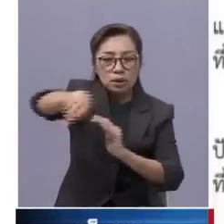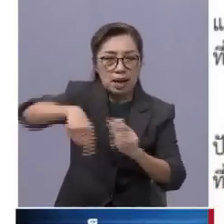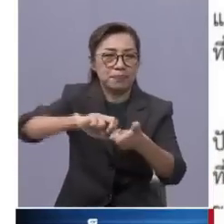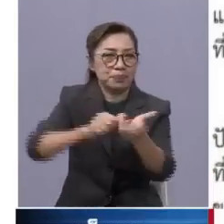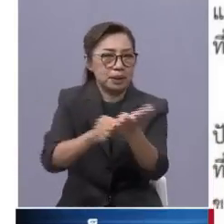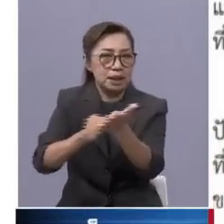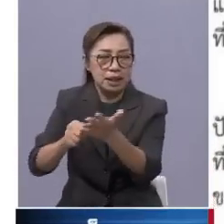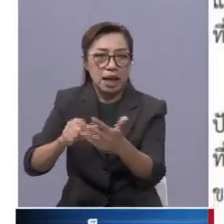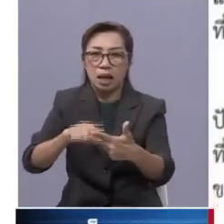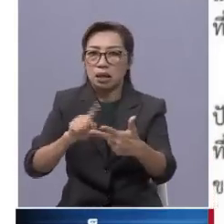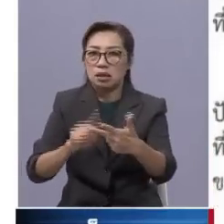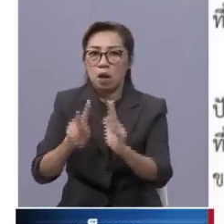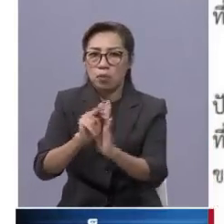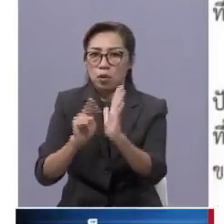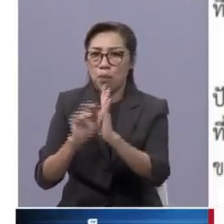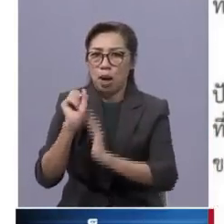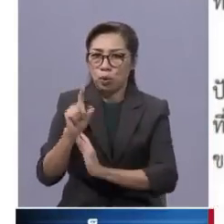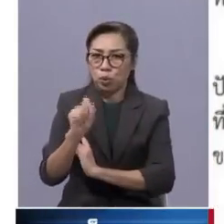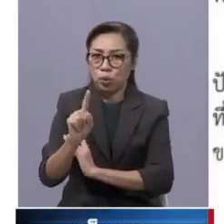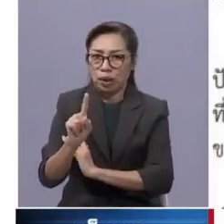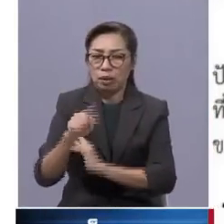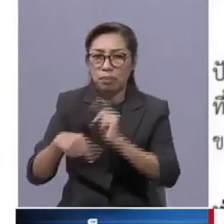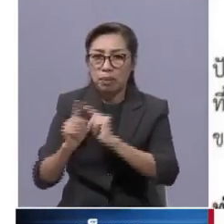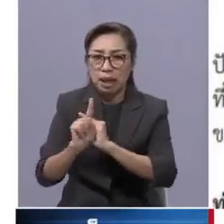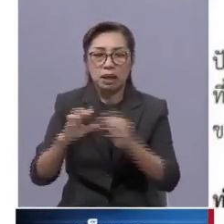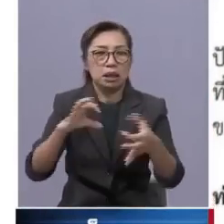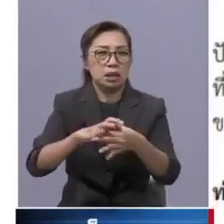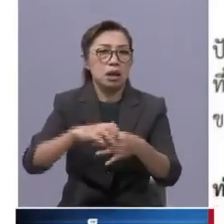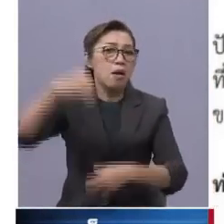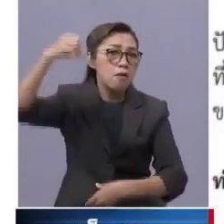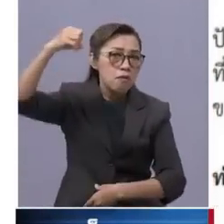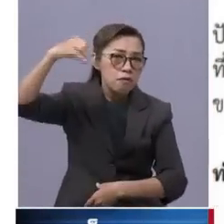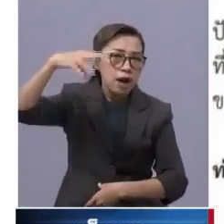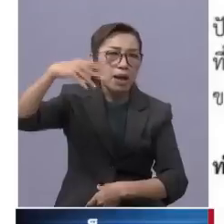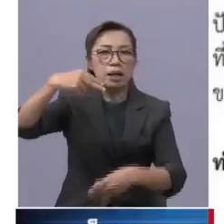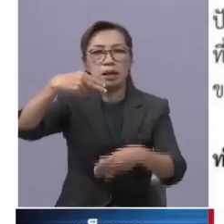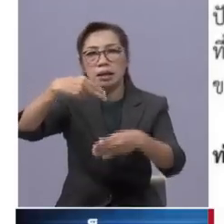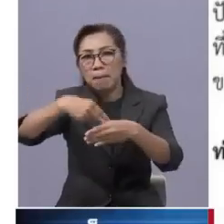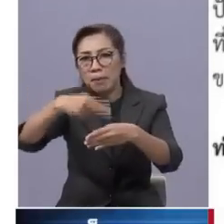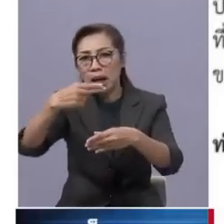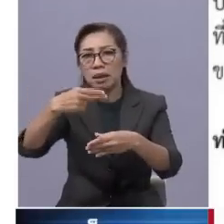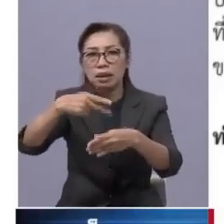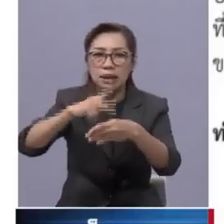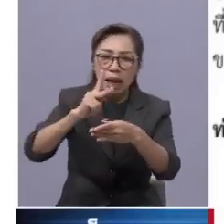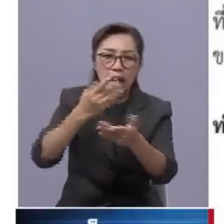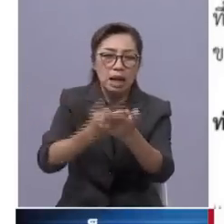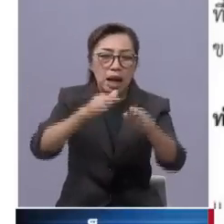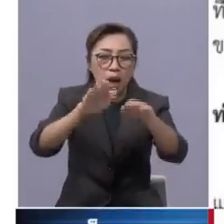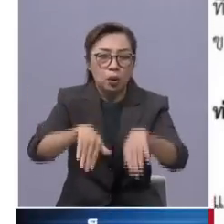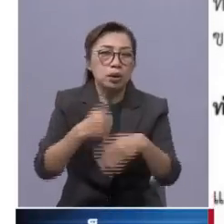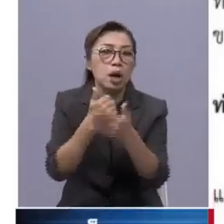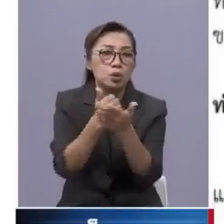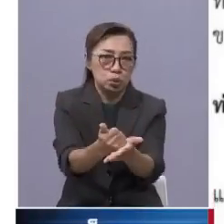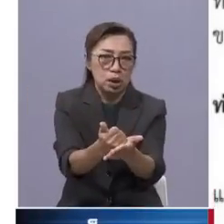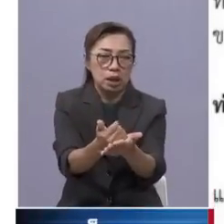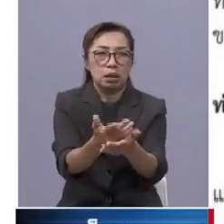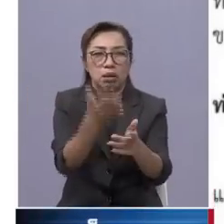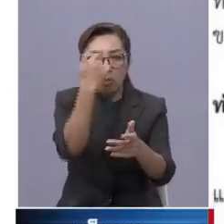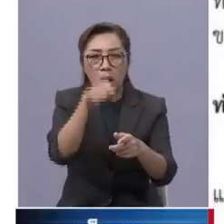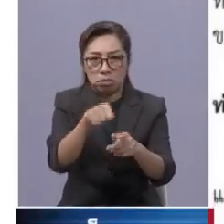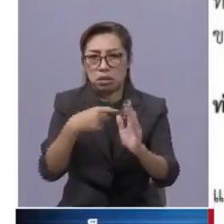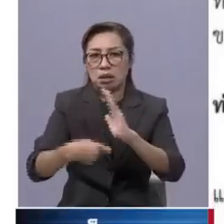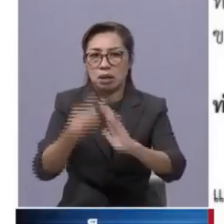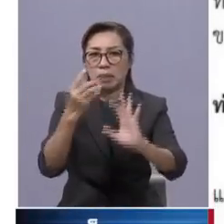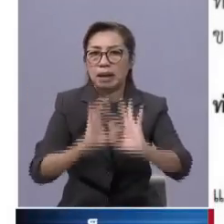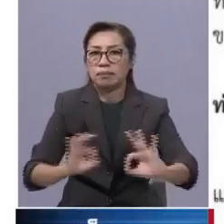ะครับก็คือการลดภาระค่าใช้จ่ายด้านพลังงานให้แก่ประชาชนอันเป็นปัจจัยสำคัญในการดำรงชีวิตและเศรษฐกิจ